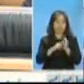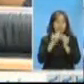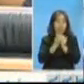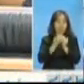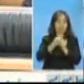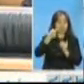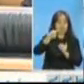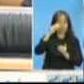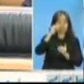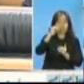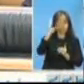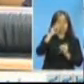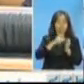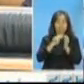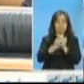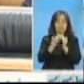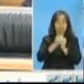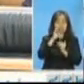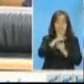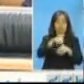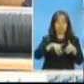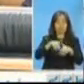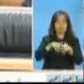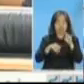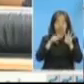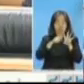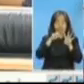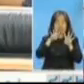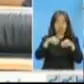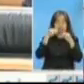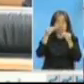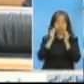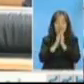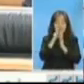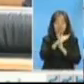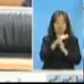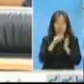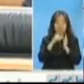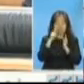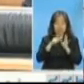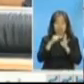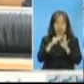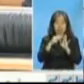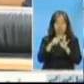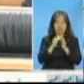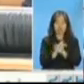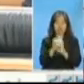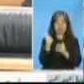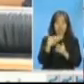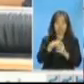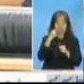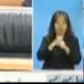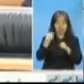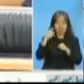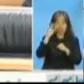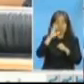วได้ออกมาพูดว่าการโครงการรับจำนำข้าวนั้นเนี่ยมีทุจริตแล้วก็มีการโกงไปฟังเสียงหมอวรงค์ค่ะว่า3โกง